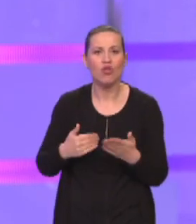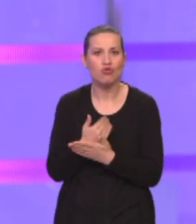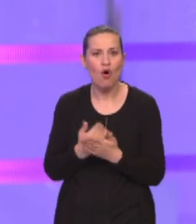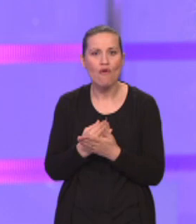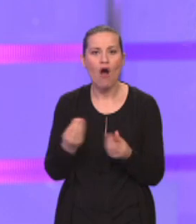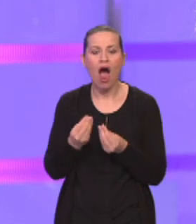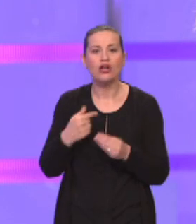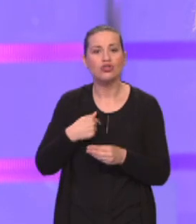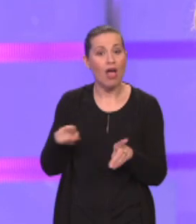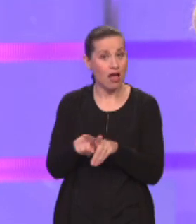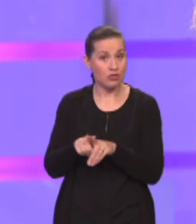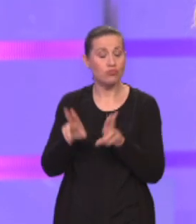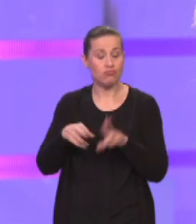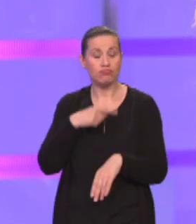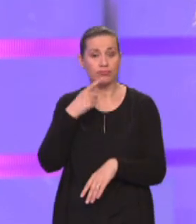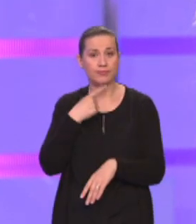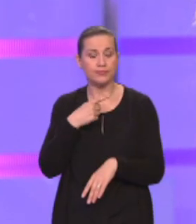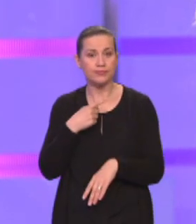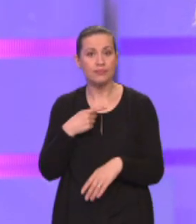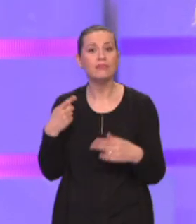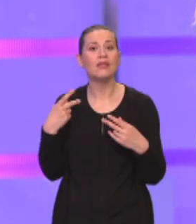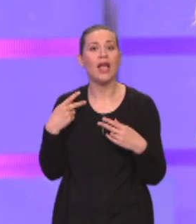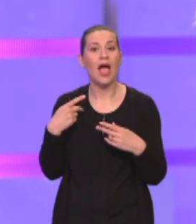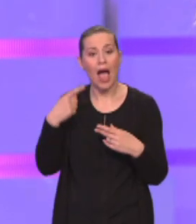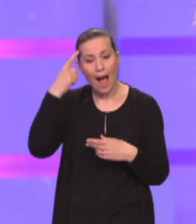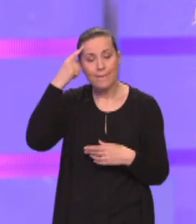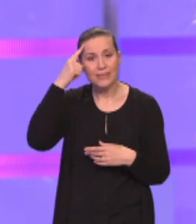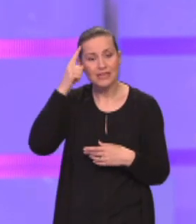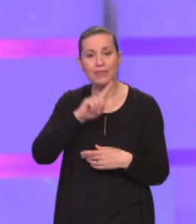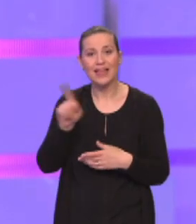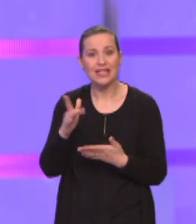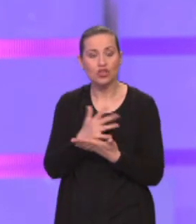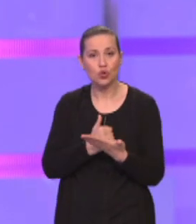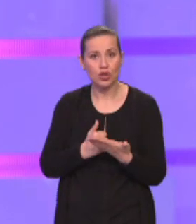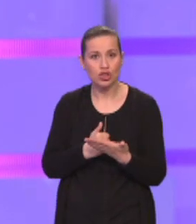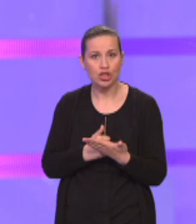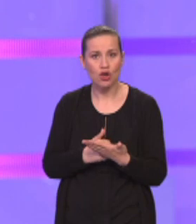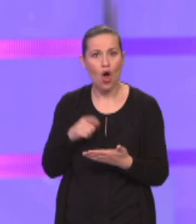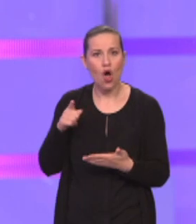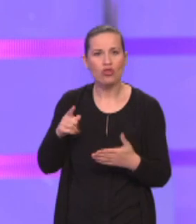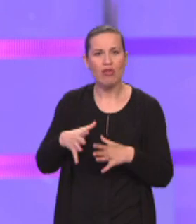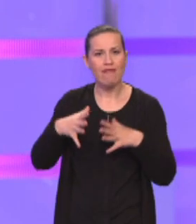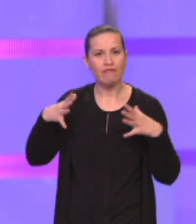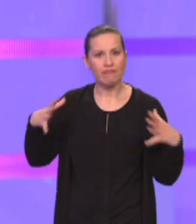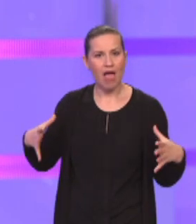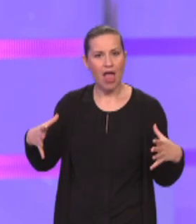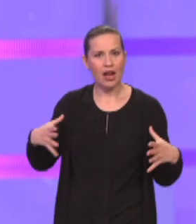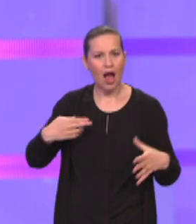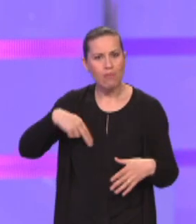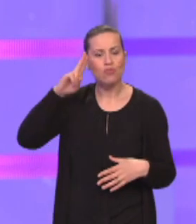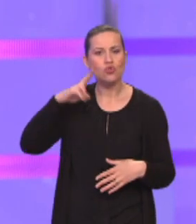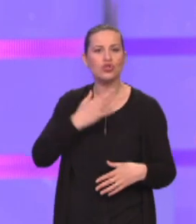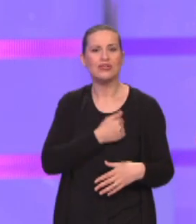usuđujem isto izgovoriti, što smatram da je neiskorišteno, je taj ogroman potencijal